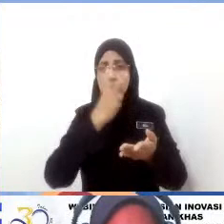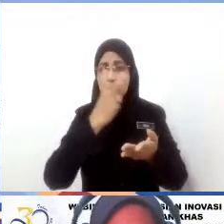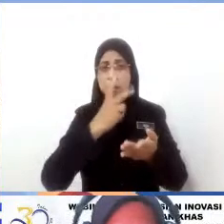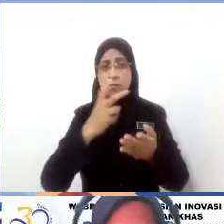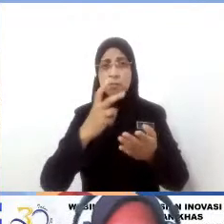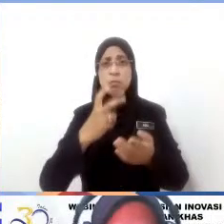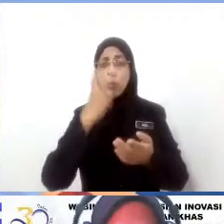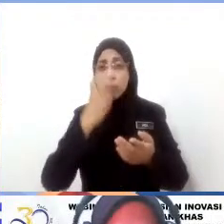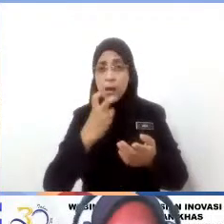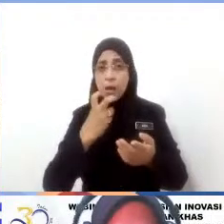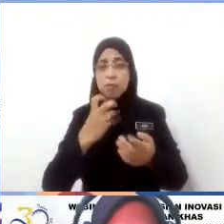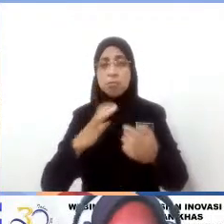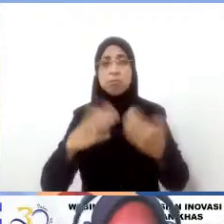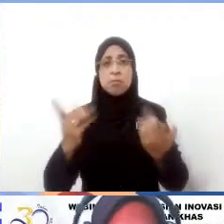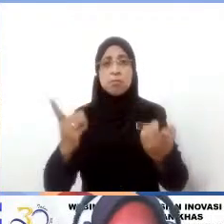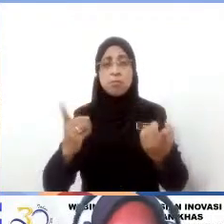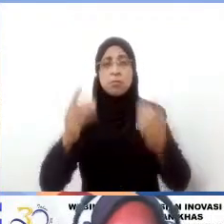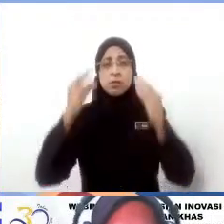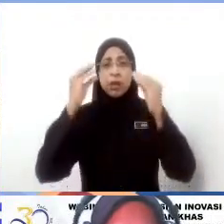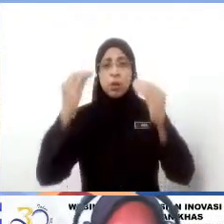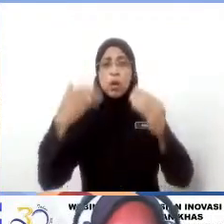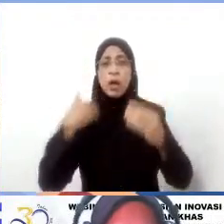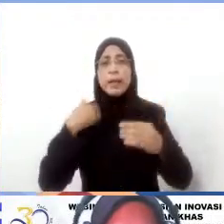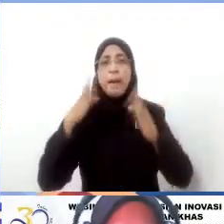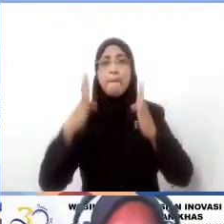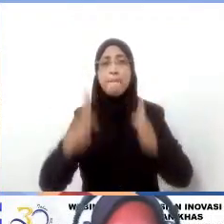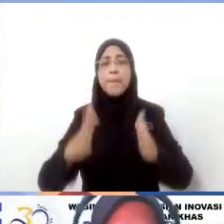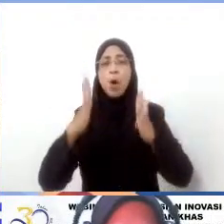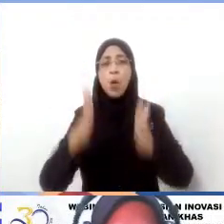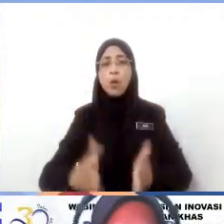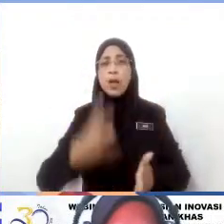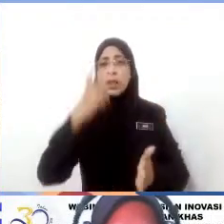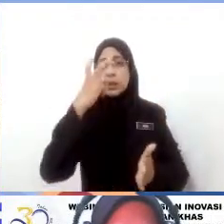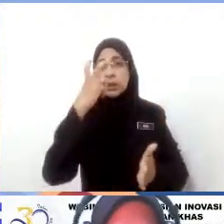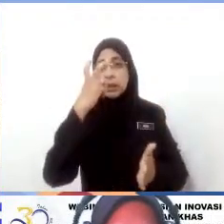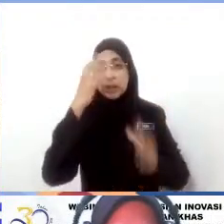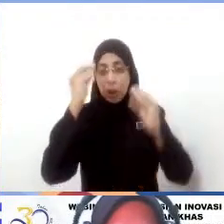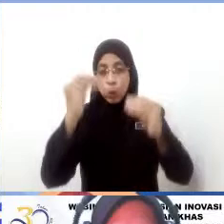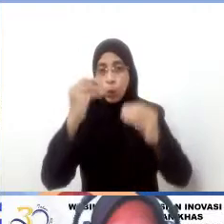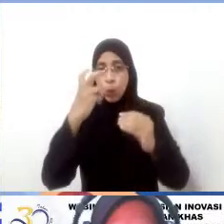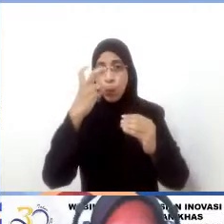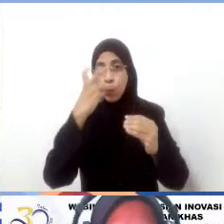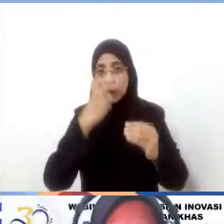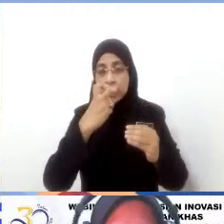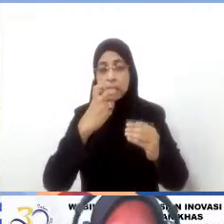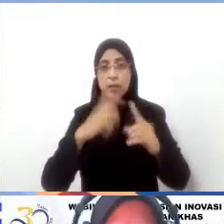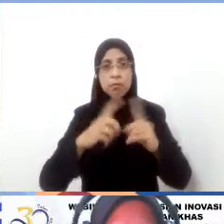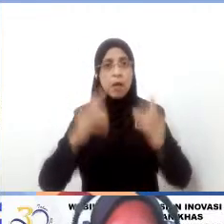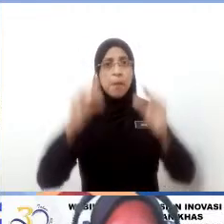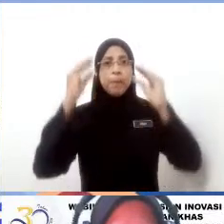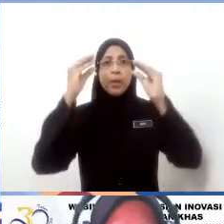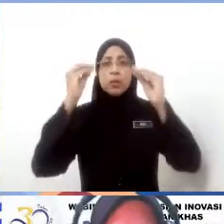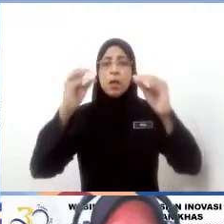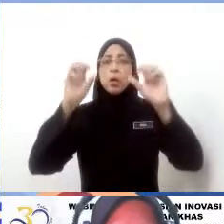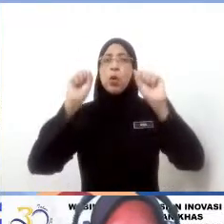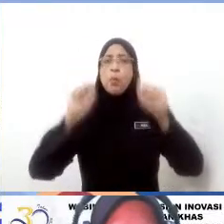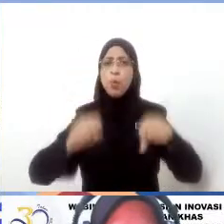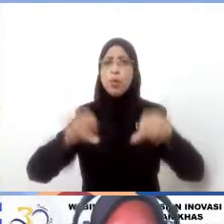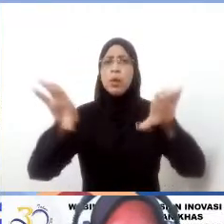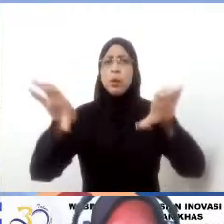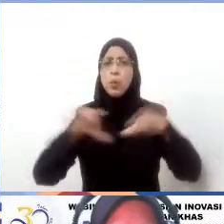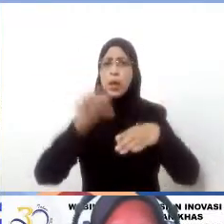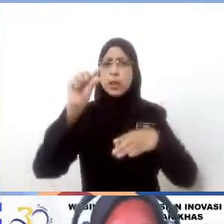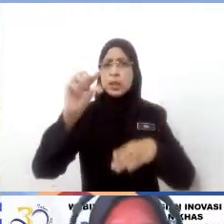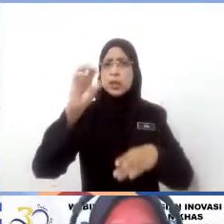yang handle pun, cikgu kami ni ada 4 orang yang cikgu tak nampak langsung. Tapi cikgu tu boleh handle Google Meet. Buta buta